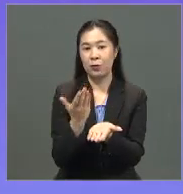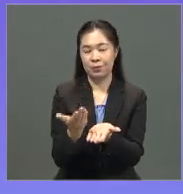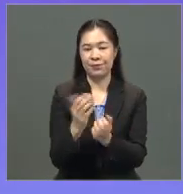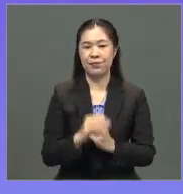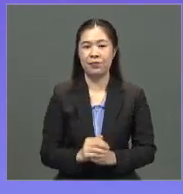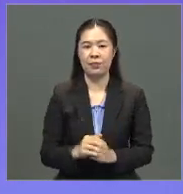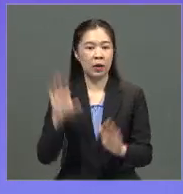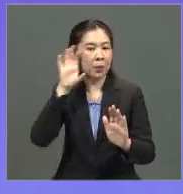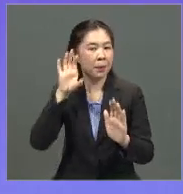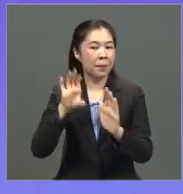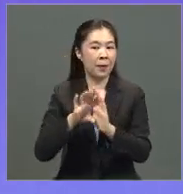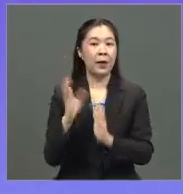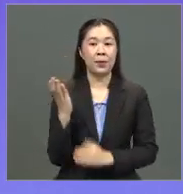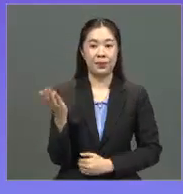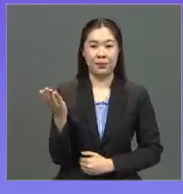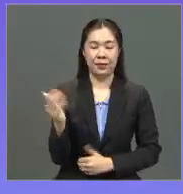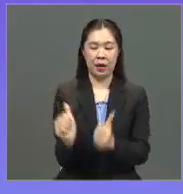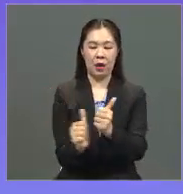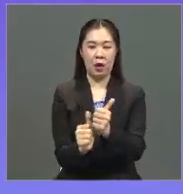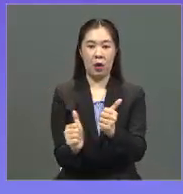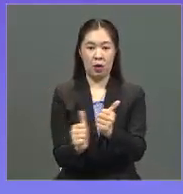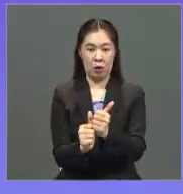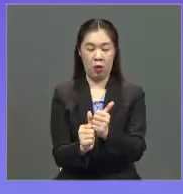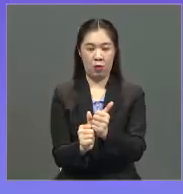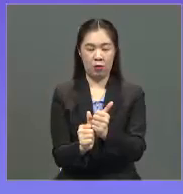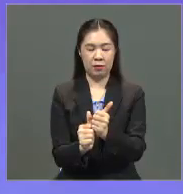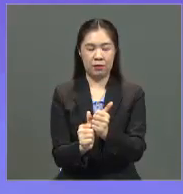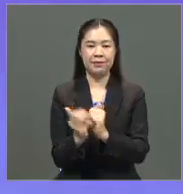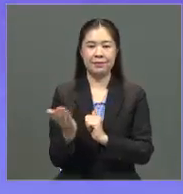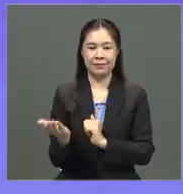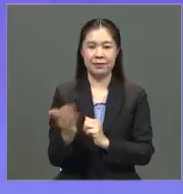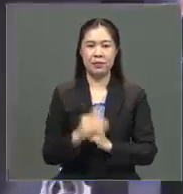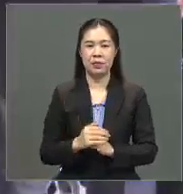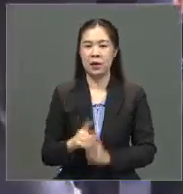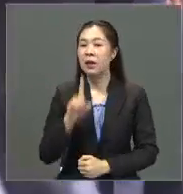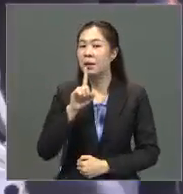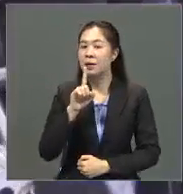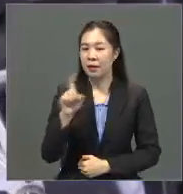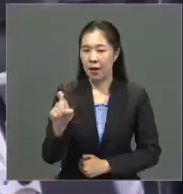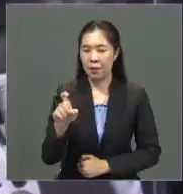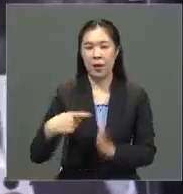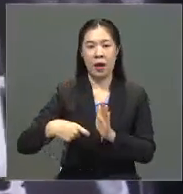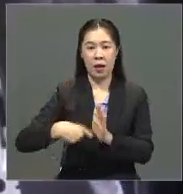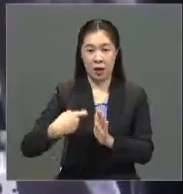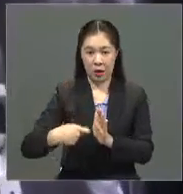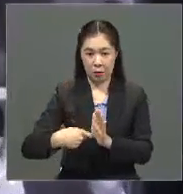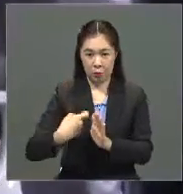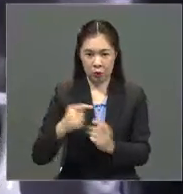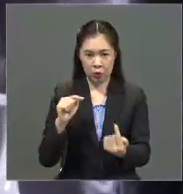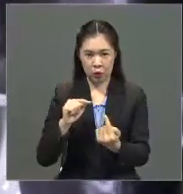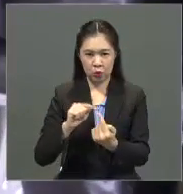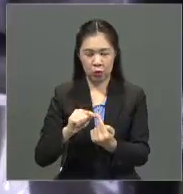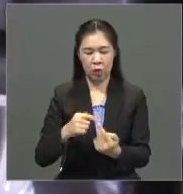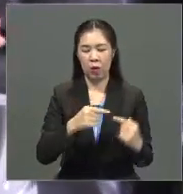ภาพเมื่อสักครู่พลเอกประวิตรวงษ์สุวรรณรองนายกรัฐมนตรีผู้สื่อข่าวก็ไปถามนะคะเรื่องของเหตุผลกับ